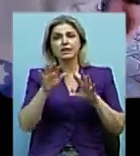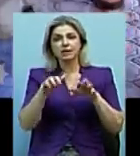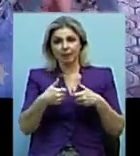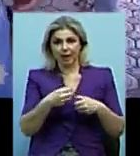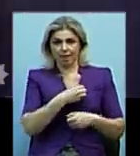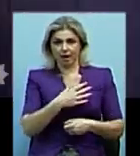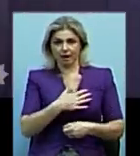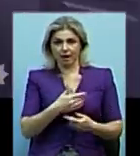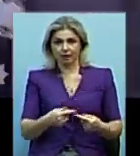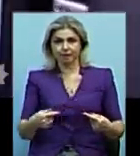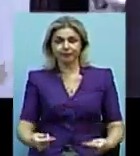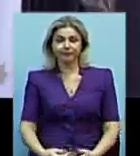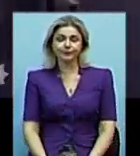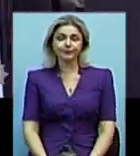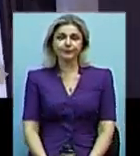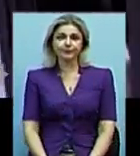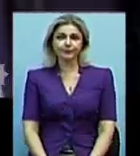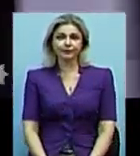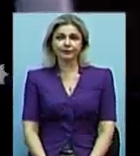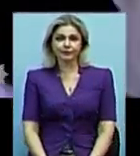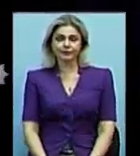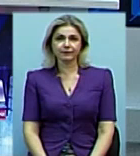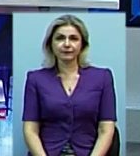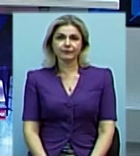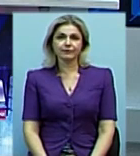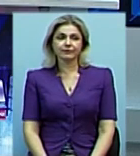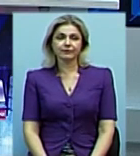майна. Євгенія Голубова, телевізійні новини Миколаївщини.